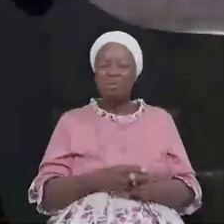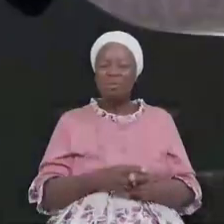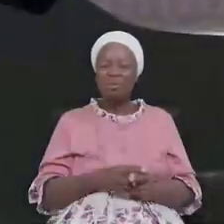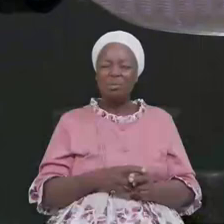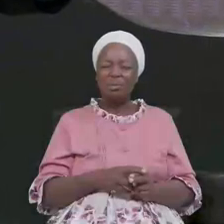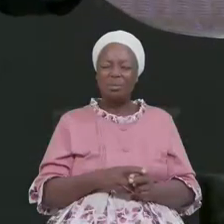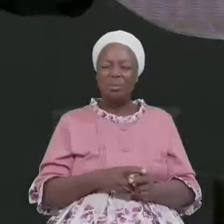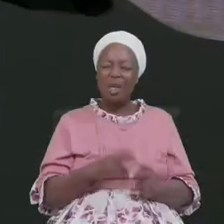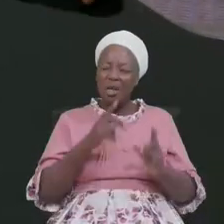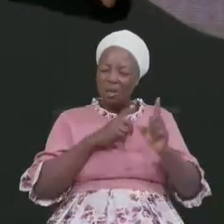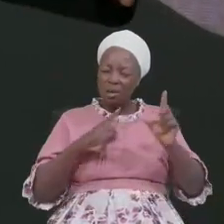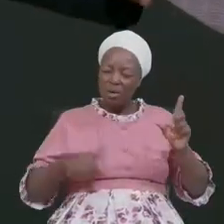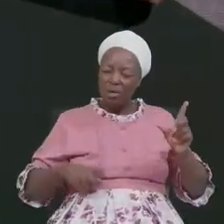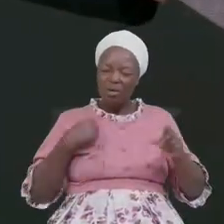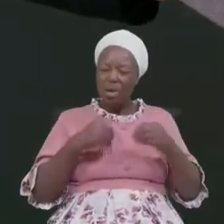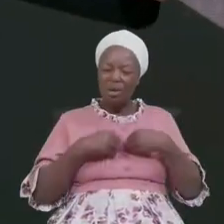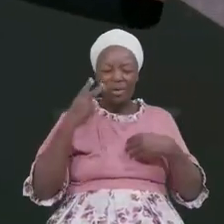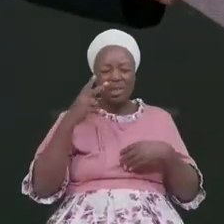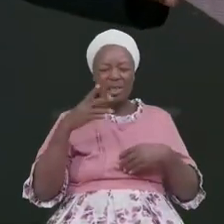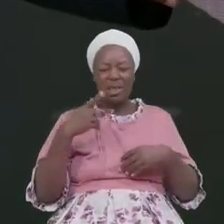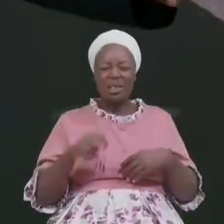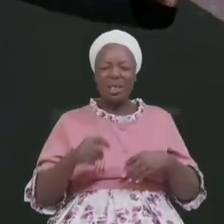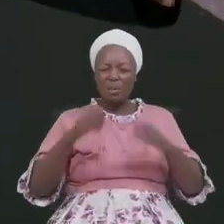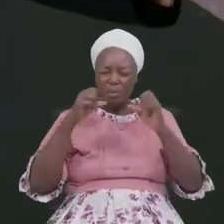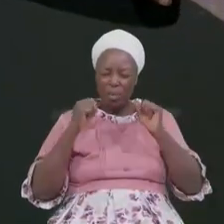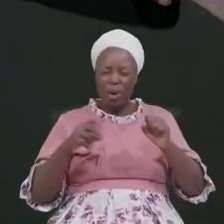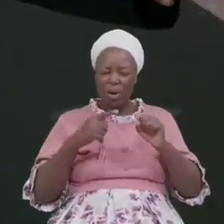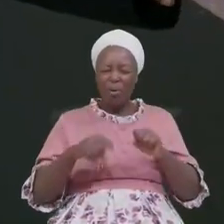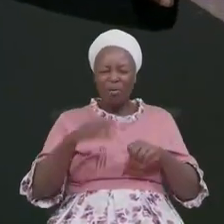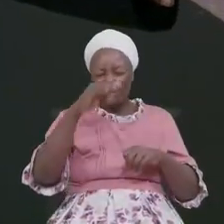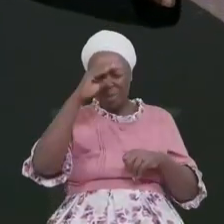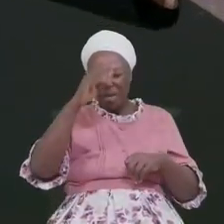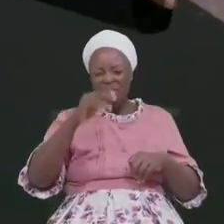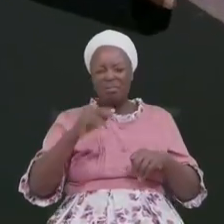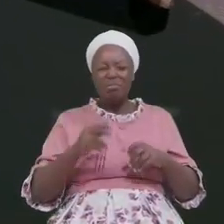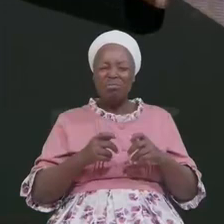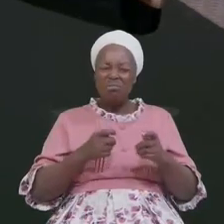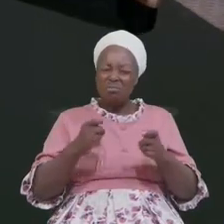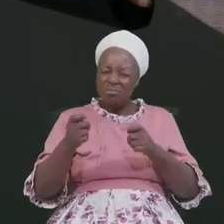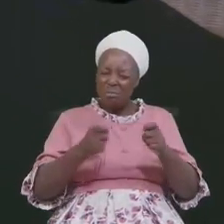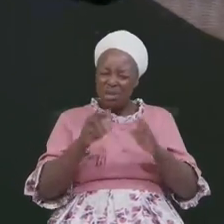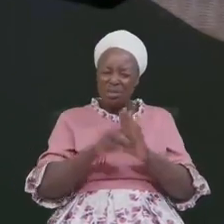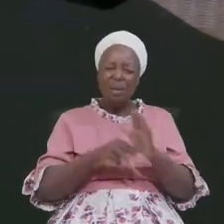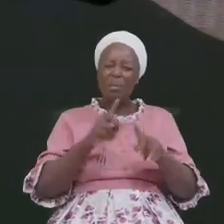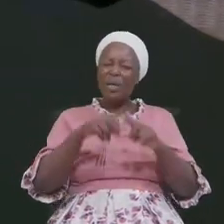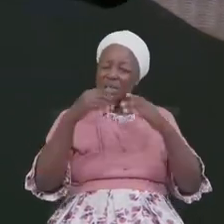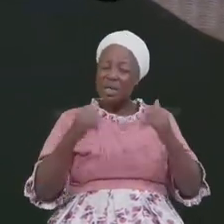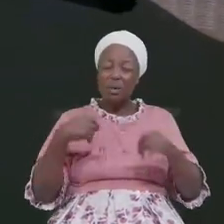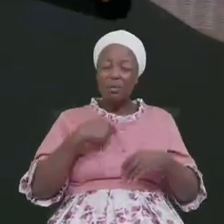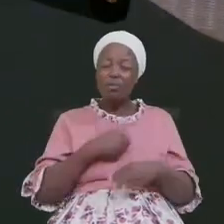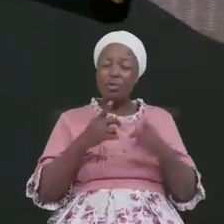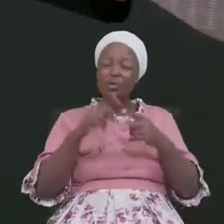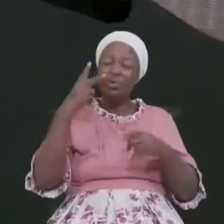Seigneur, nous avons vu la puissance de la gestion humaine. Maintenant, nous voulons voir la puissance de